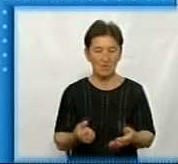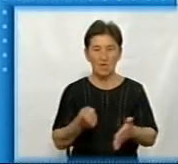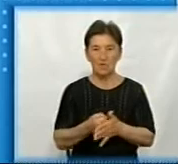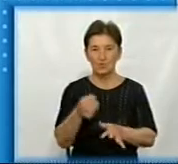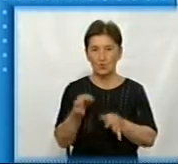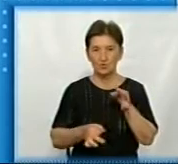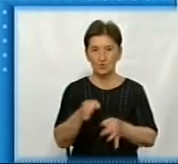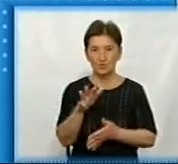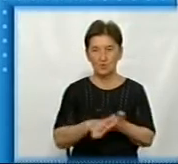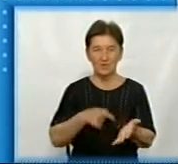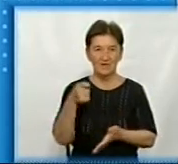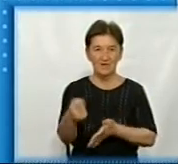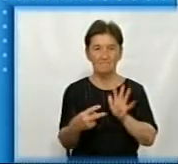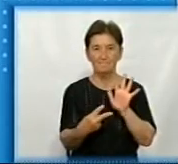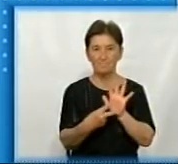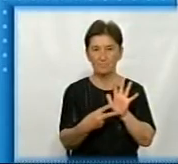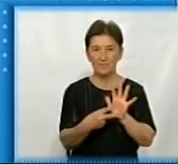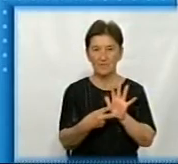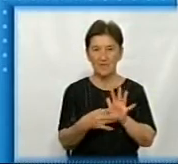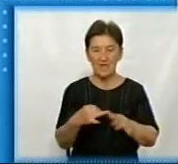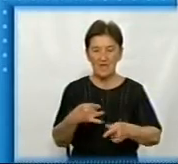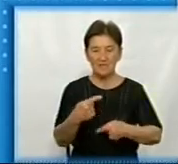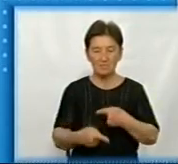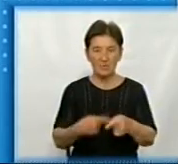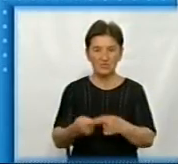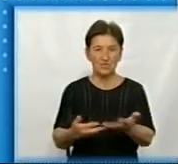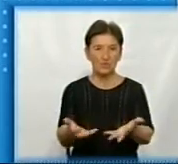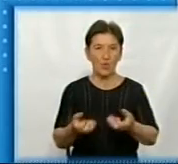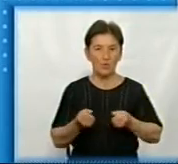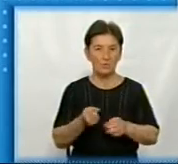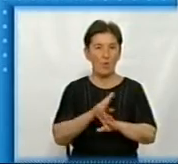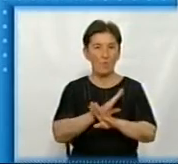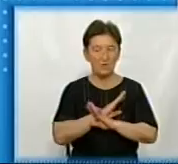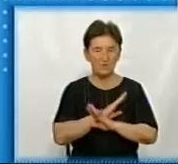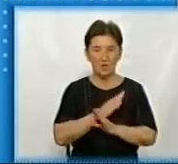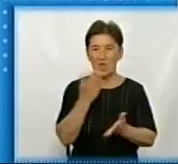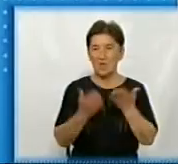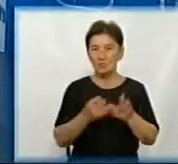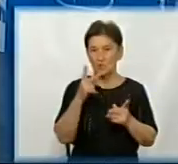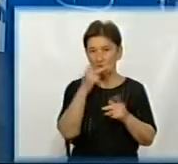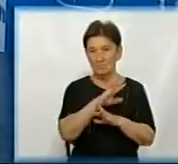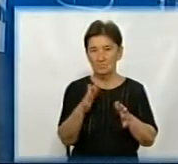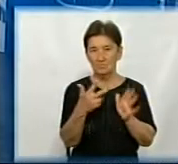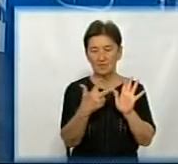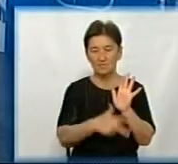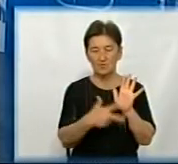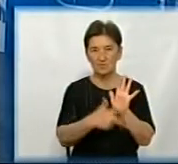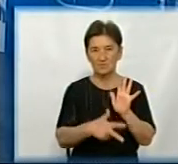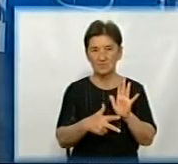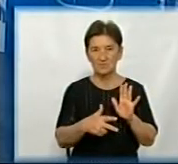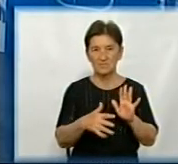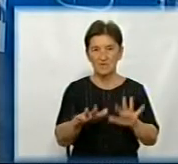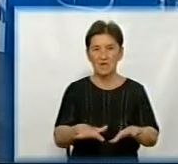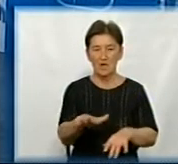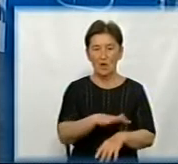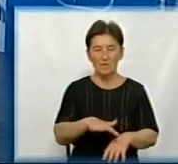подано 7 заяв щодо визнання спадщини відумерлою. Десь, якщо я не помиляюся, 80 об'єктів, це з